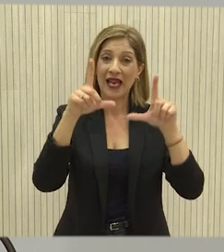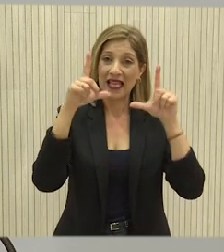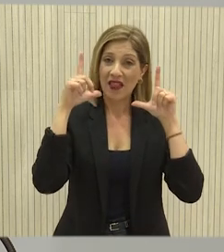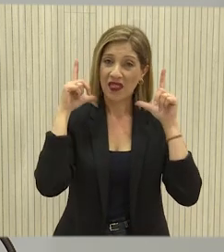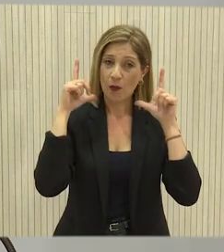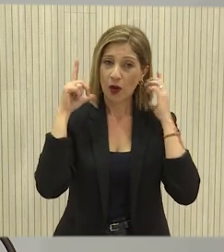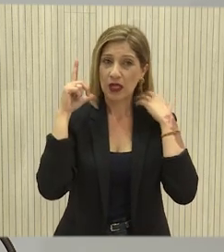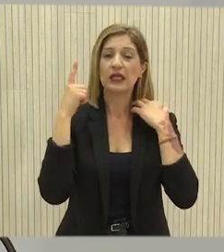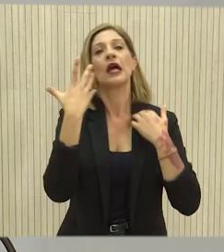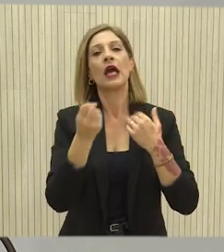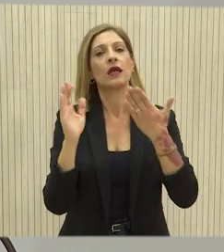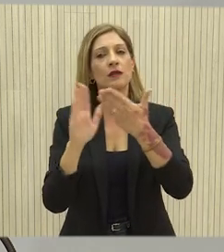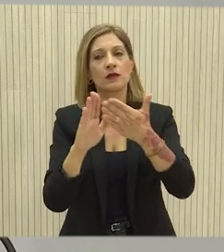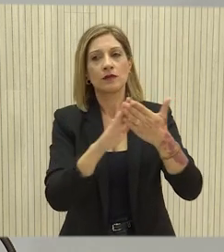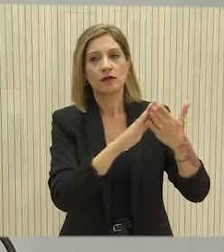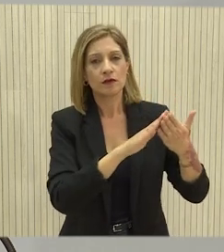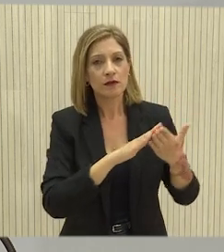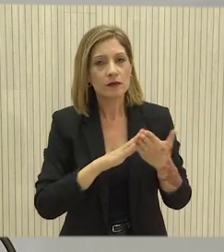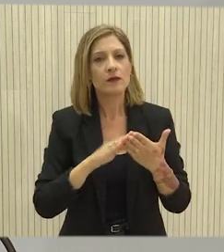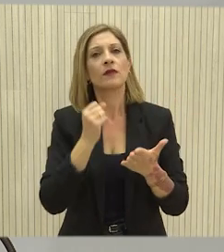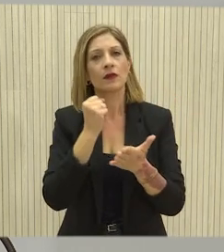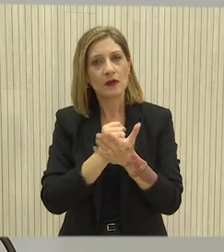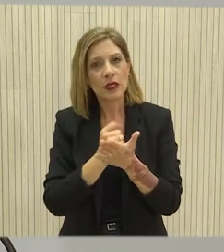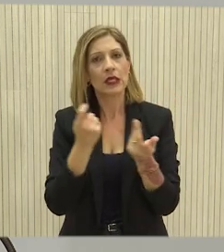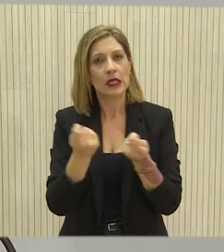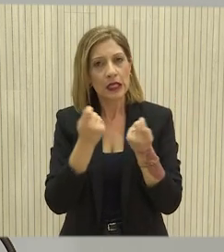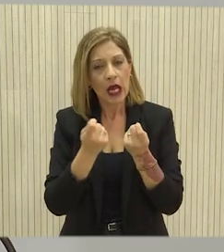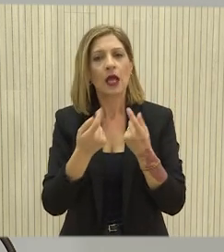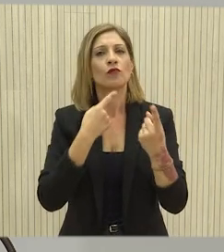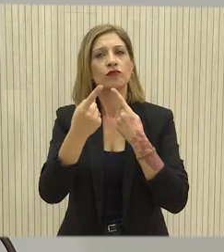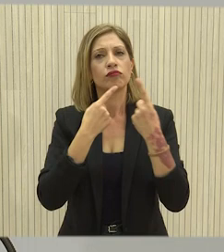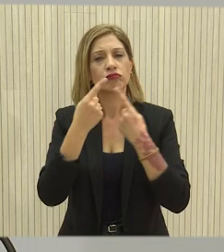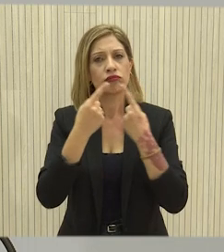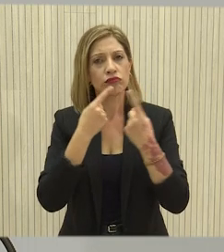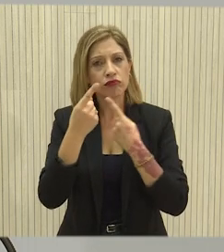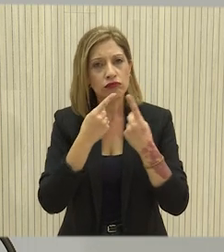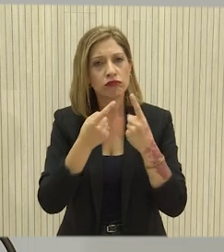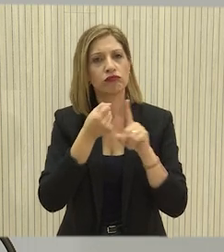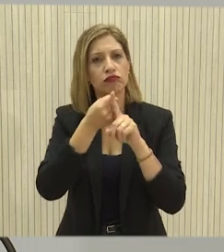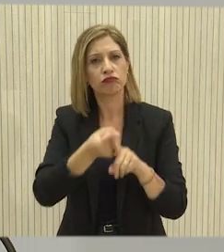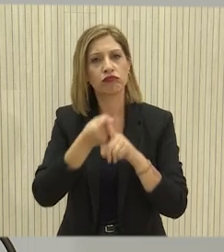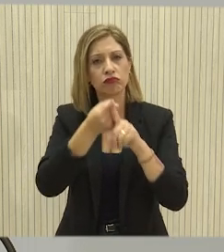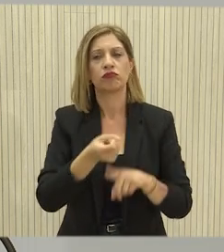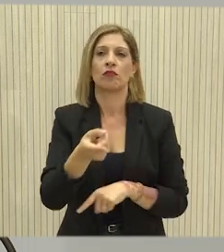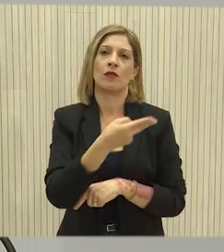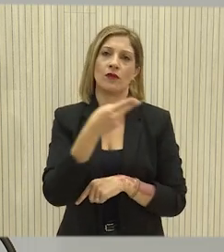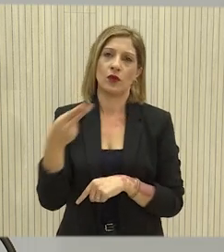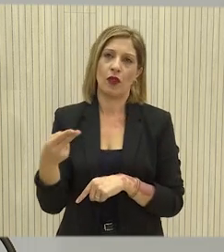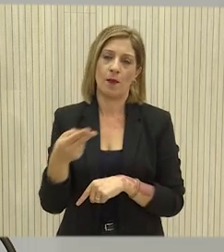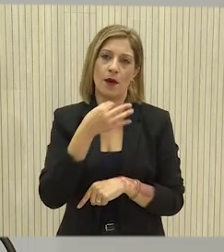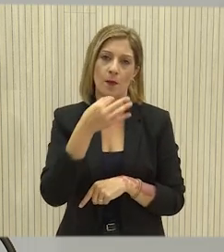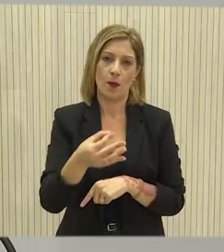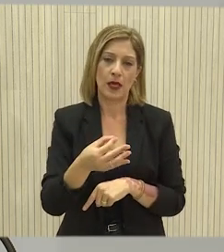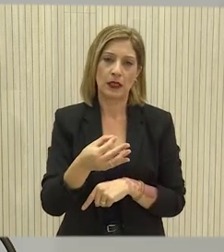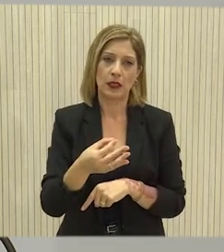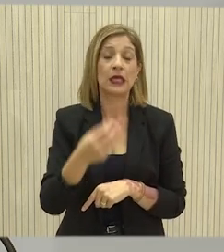διατηρεί διπλωματικές σχέσεις και προβαίνει σε διπλωματικά διαβήματα. Σχετικά με αυτό που έχετε αναφέρει,